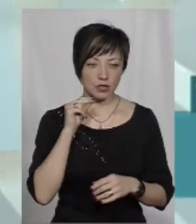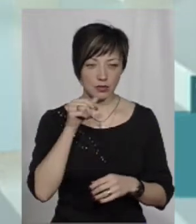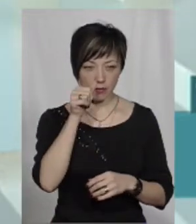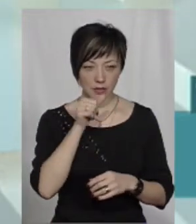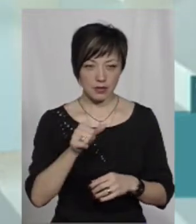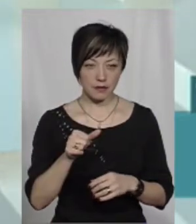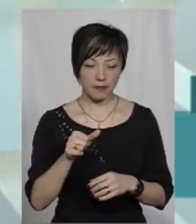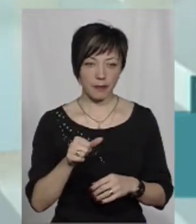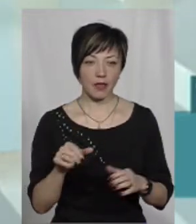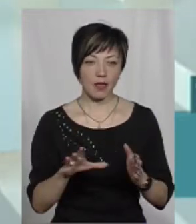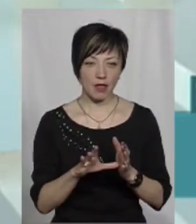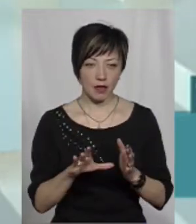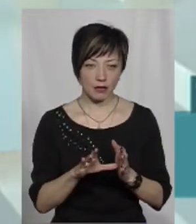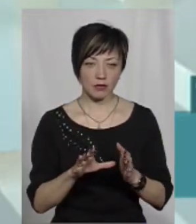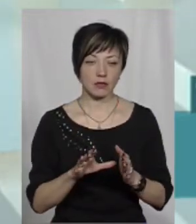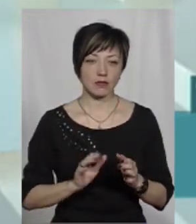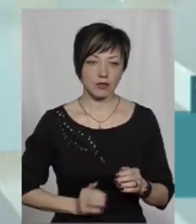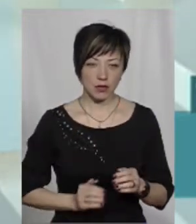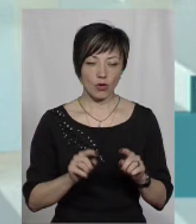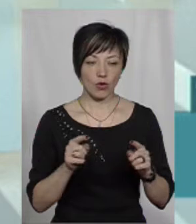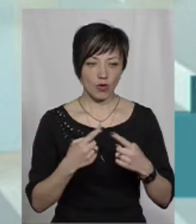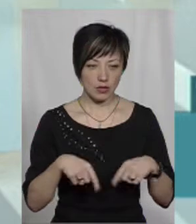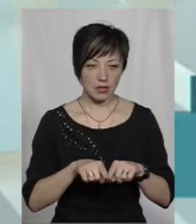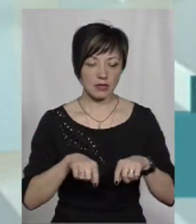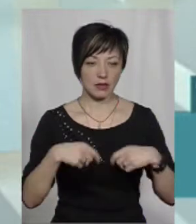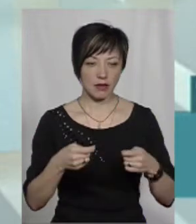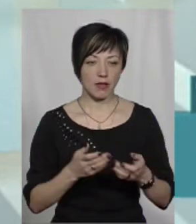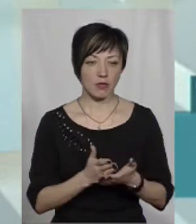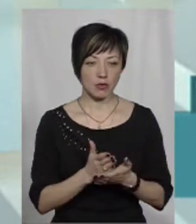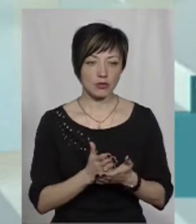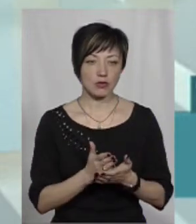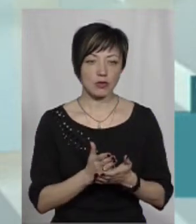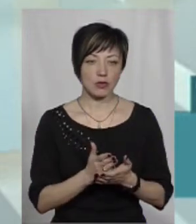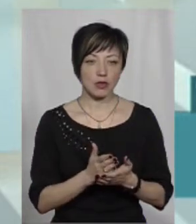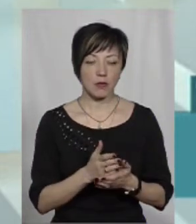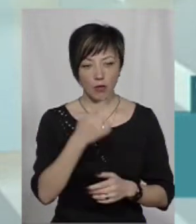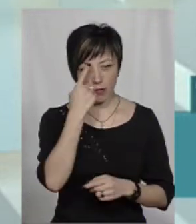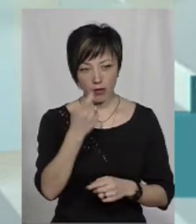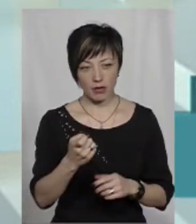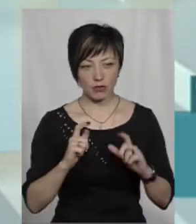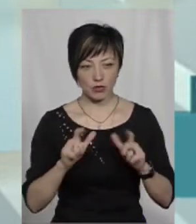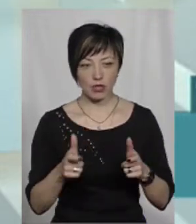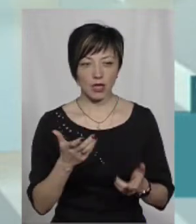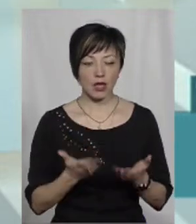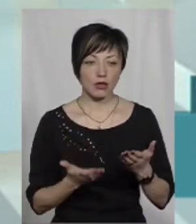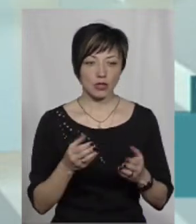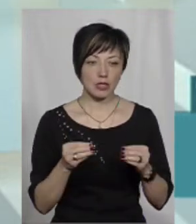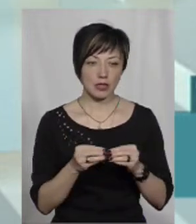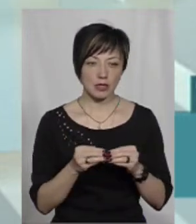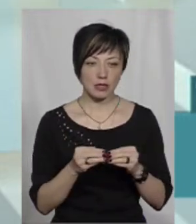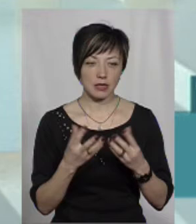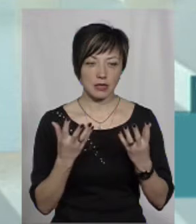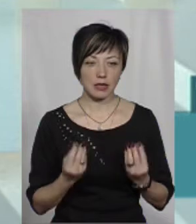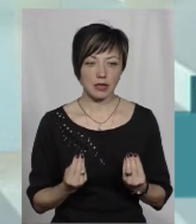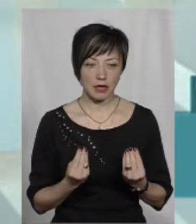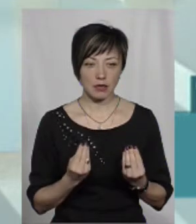місяця, електропостачальник, організація, яка надавала ці послуги, надає споживачу попередження. І якщо на